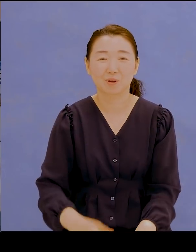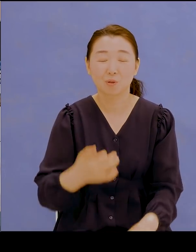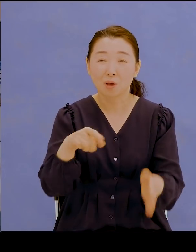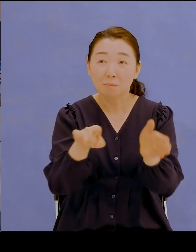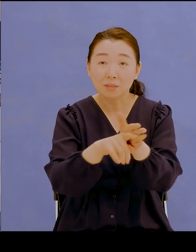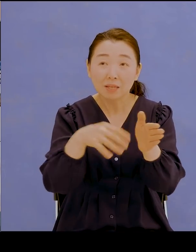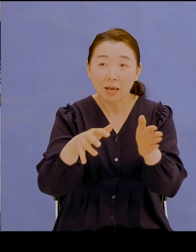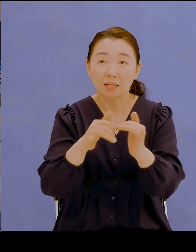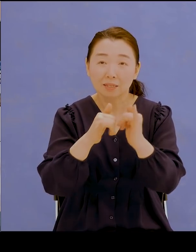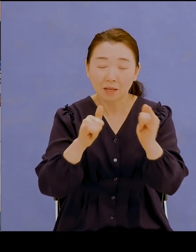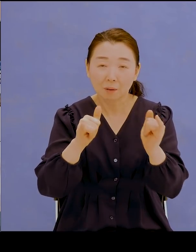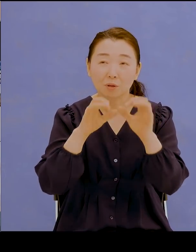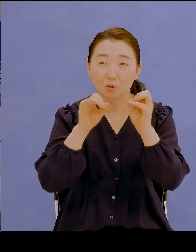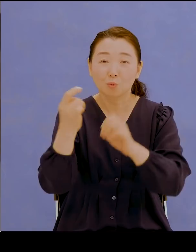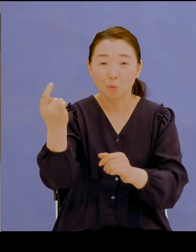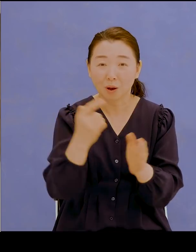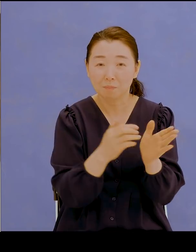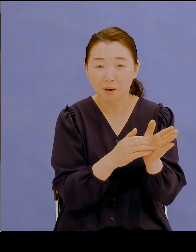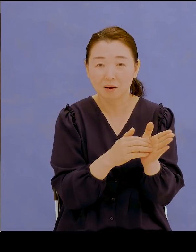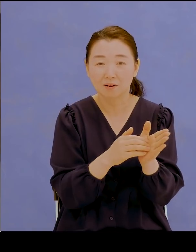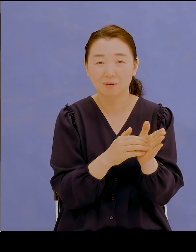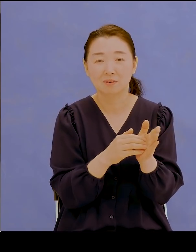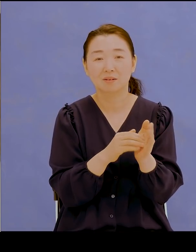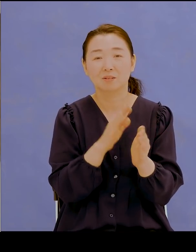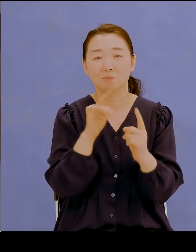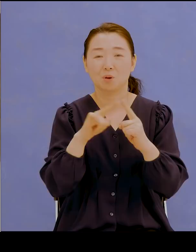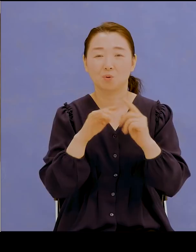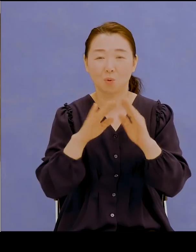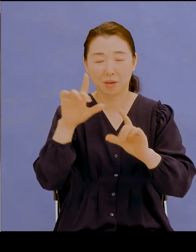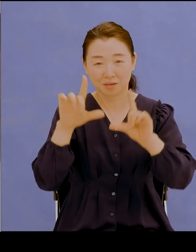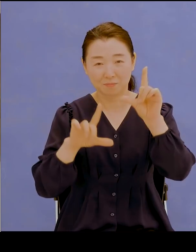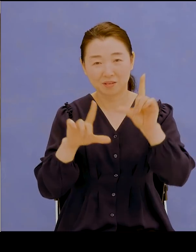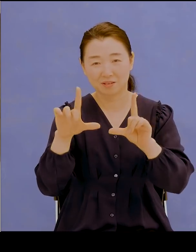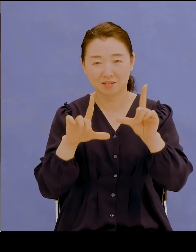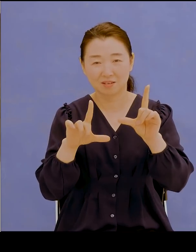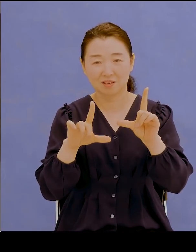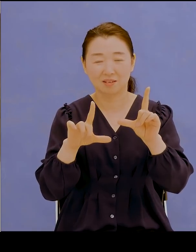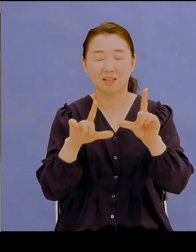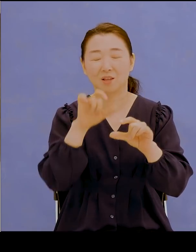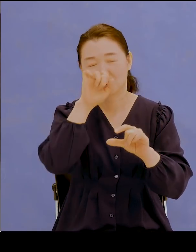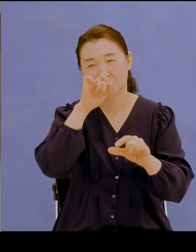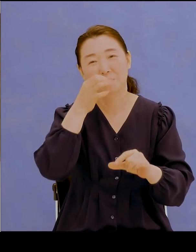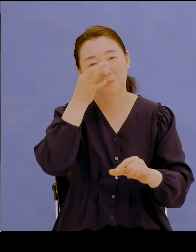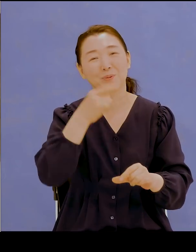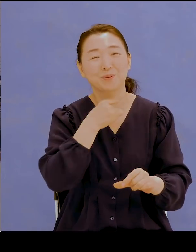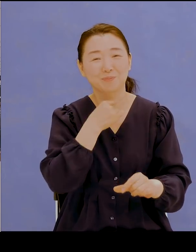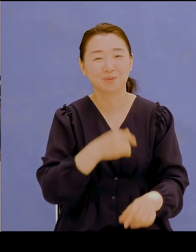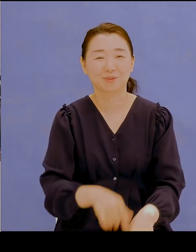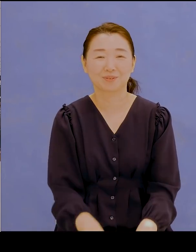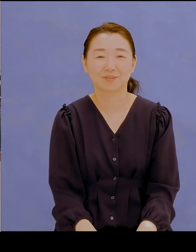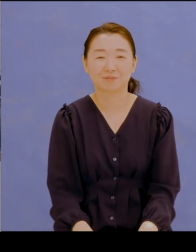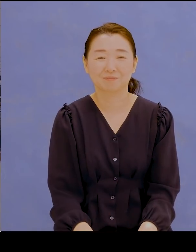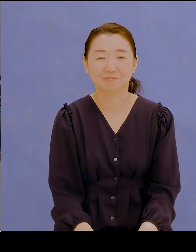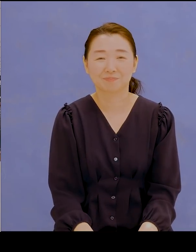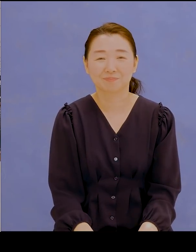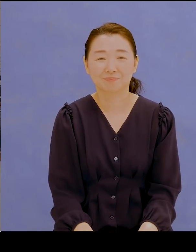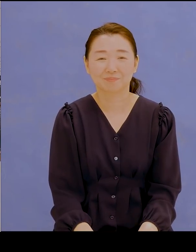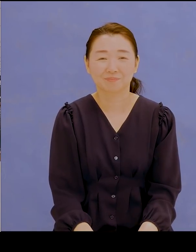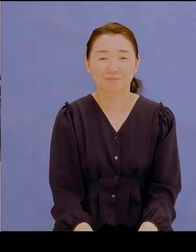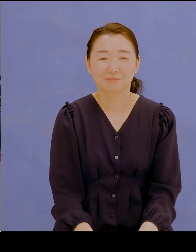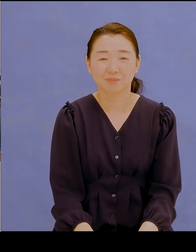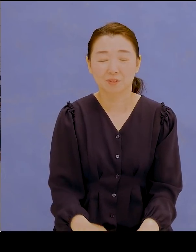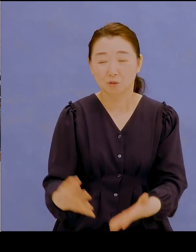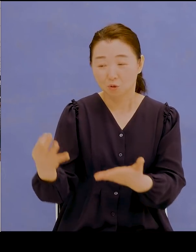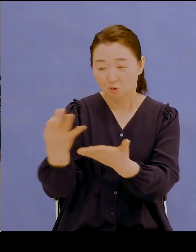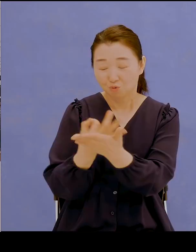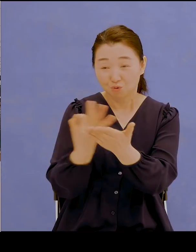이제 안 믿는 자들도 전도되어 가지고 네. 너무 막 교회라는 이미지를 조금 저는 좋게 보이고 싶었어요. 아 이게 예. 그러면 어쨌든 그게